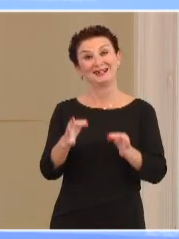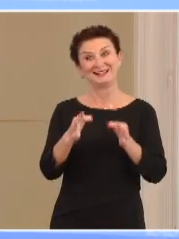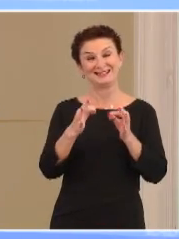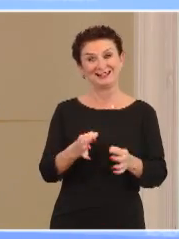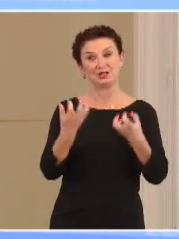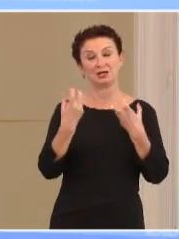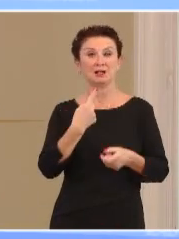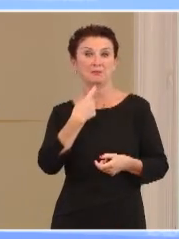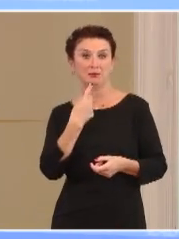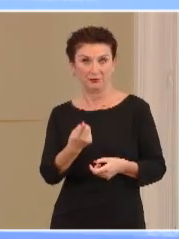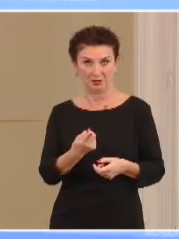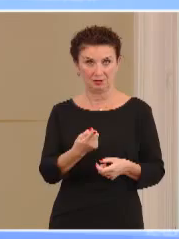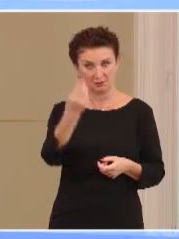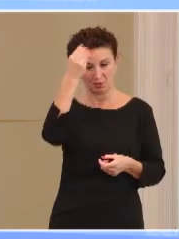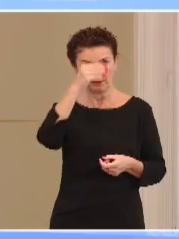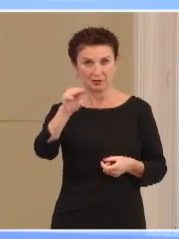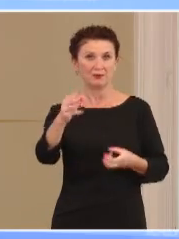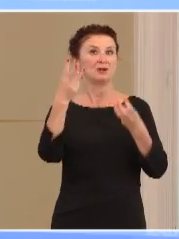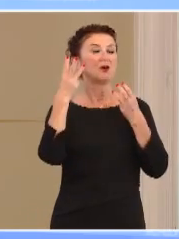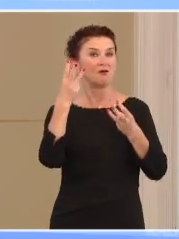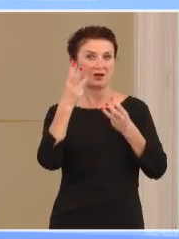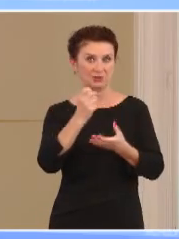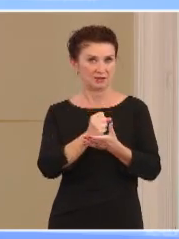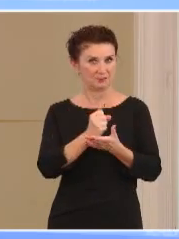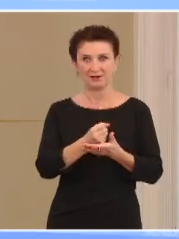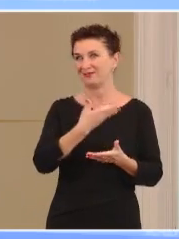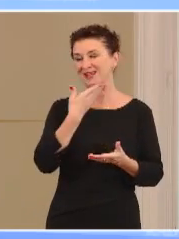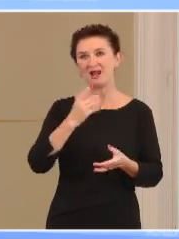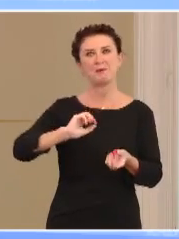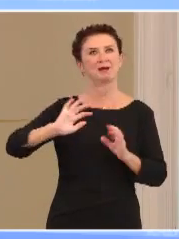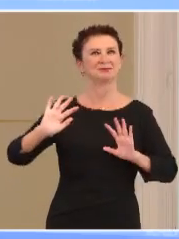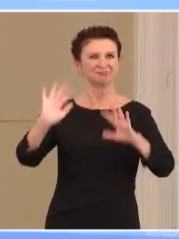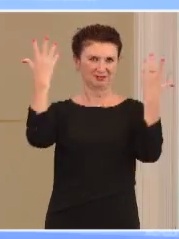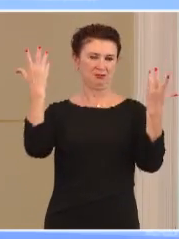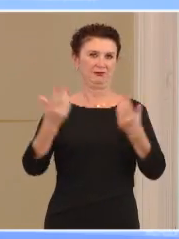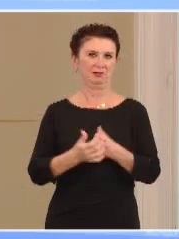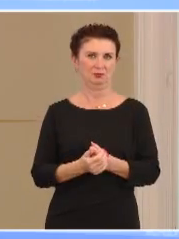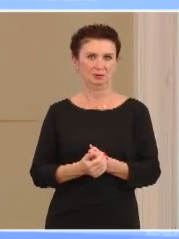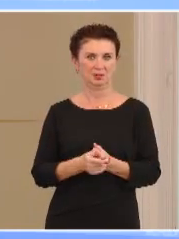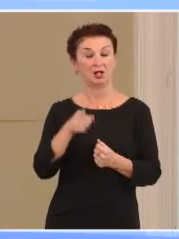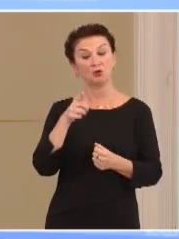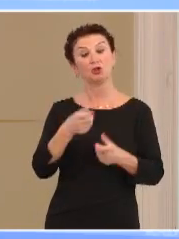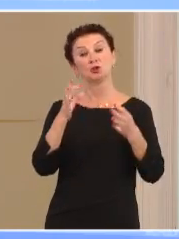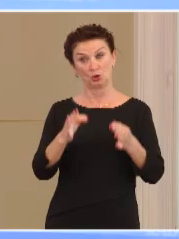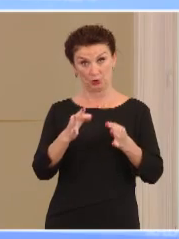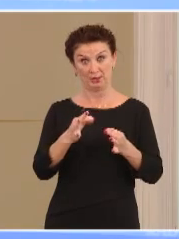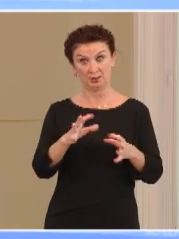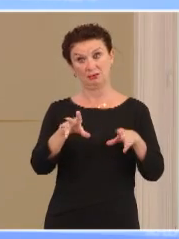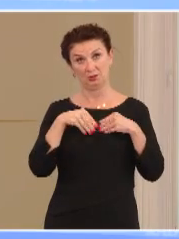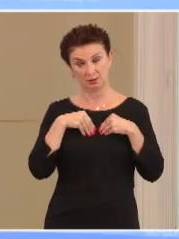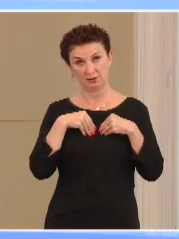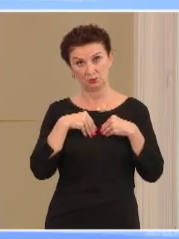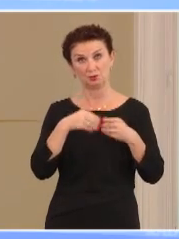jakiejkolwiek rewolucji. Czyli to, cośmy wypracowali, dopracowali, jest racjonalnym